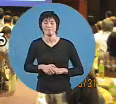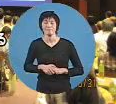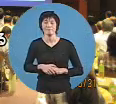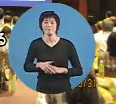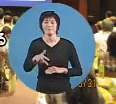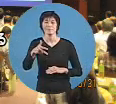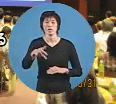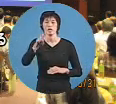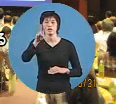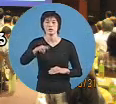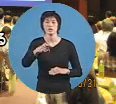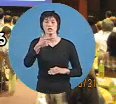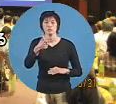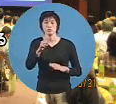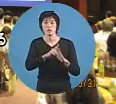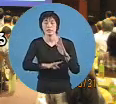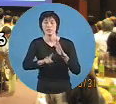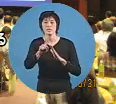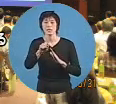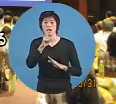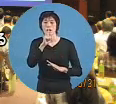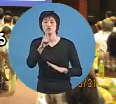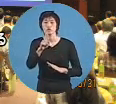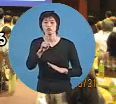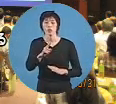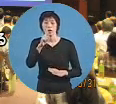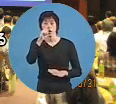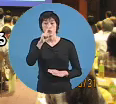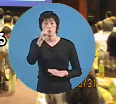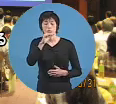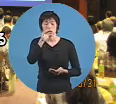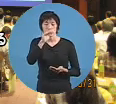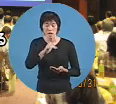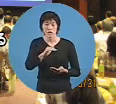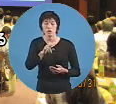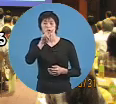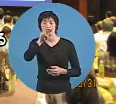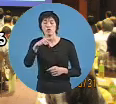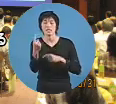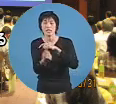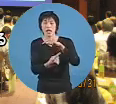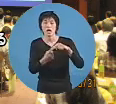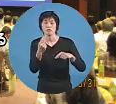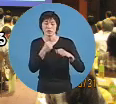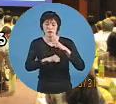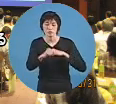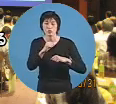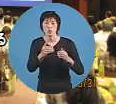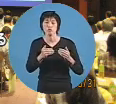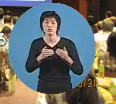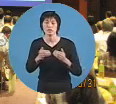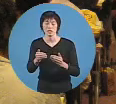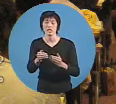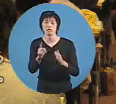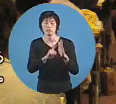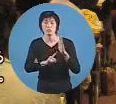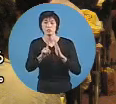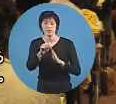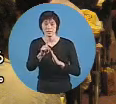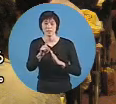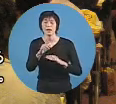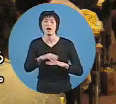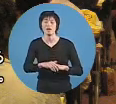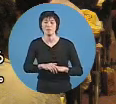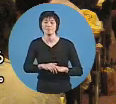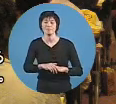スリムリーダーとは、地域におけるゴミ減量とリサイクル活動を推進するリーダーのことです。三